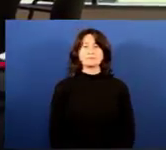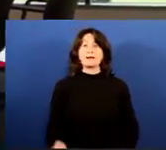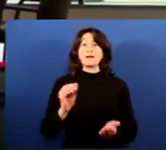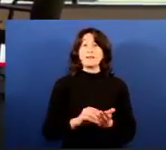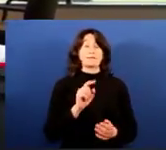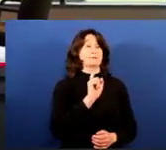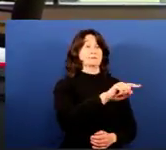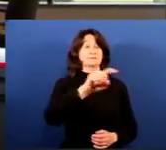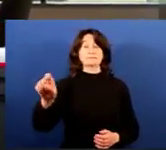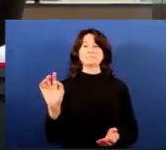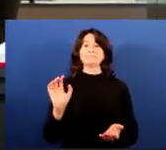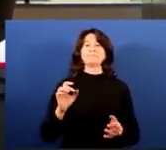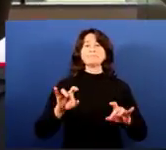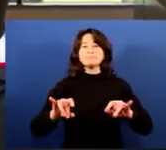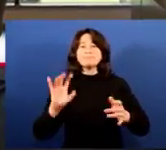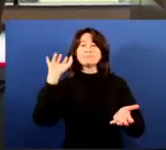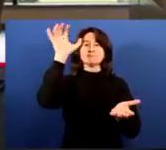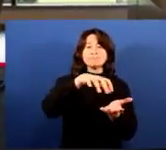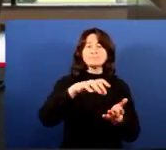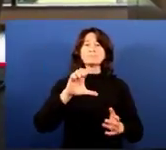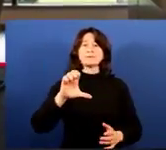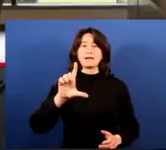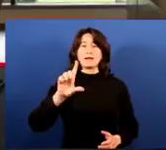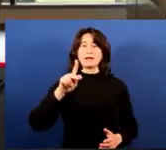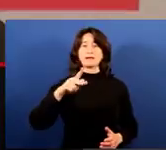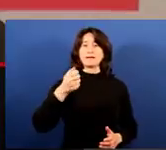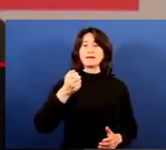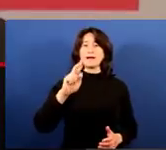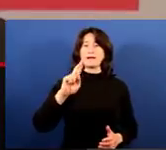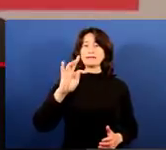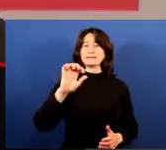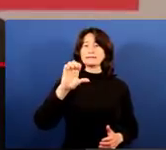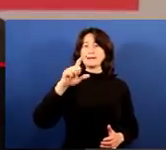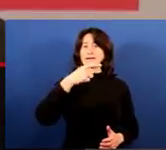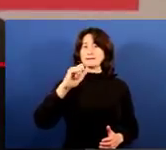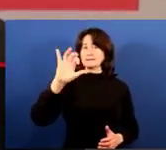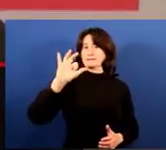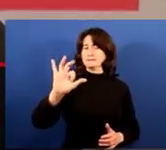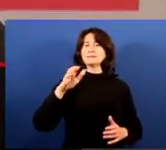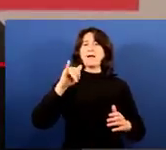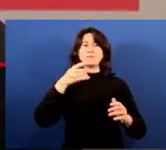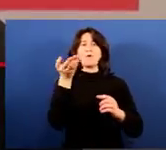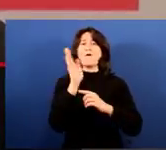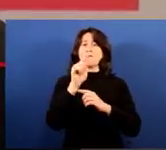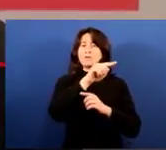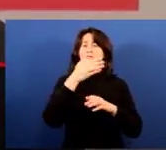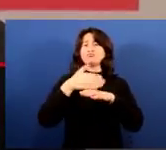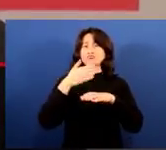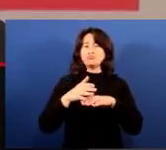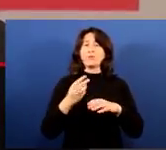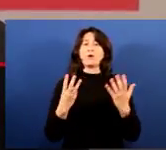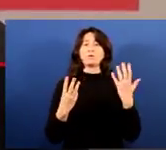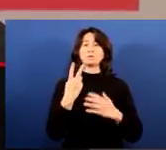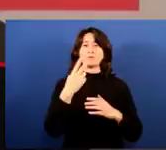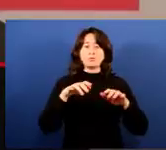bidez kudeatzen da. Ekonomia sustatzeko Foru Diputatu Imanol Pradalesek azaldu duenez, eskaintza hau Bizkaiko elkartegi